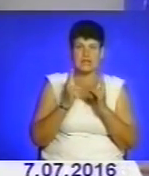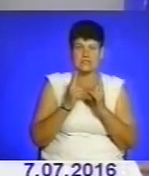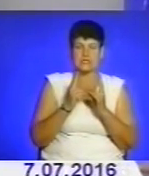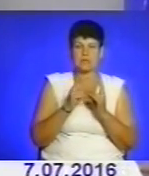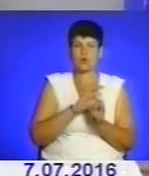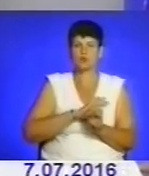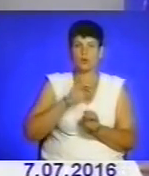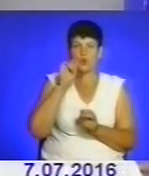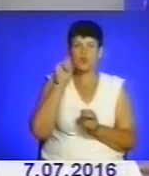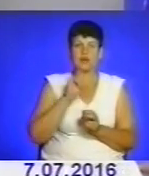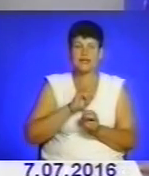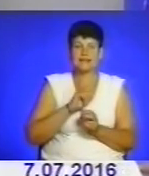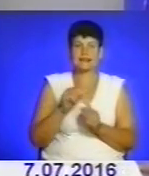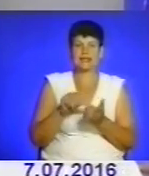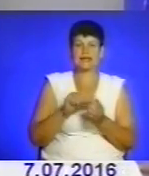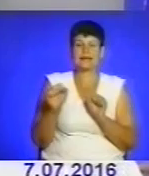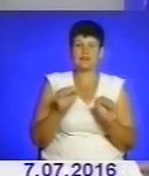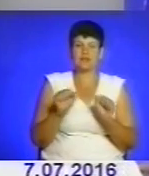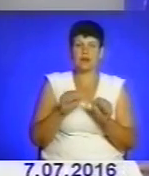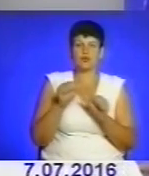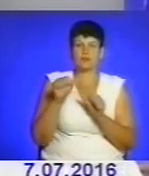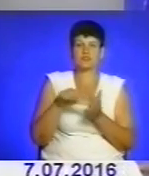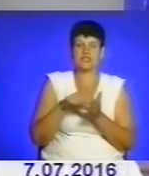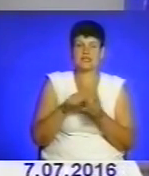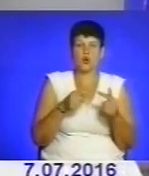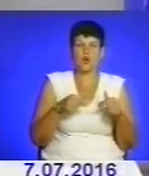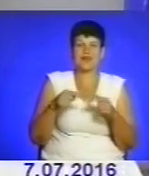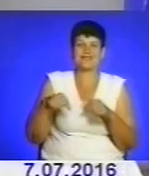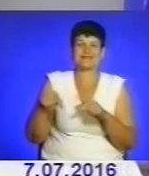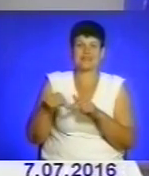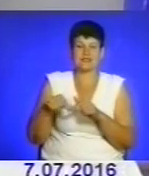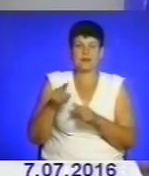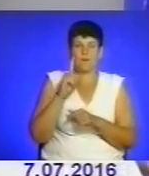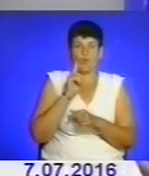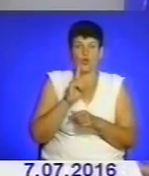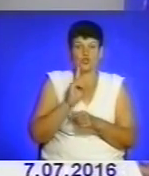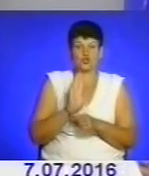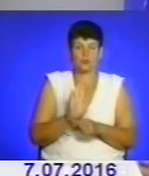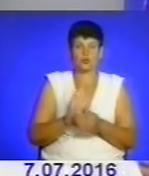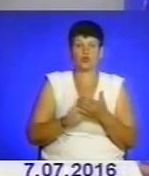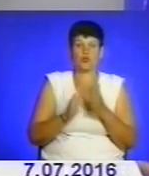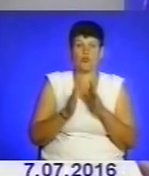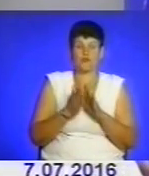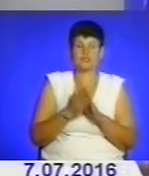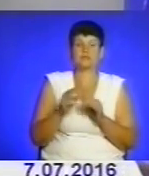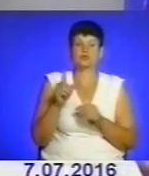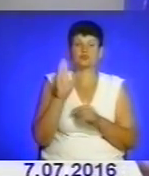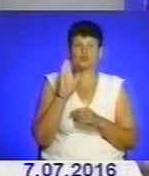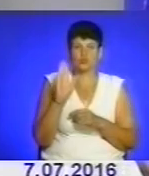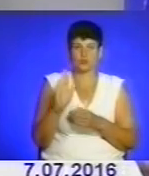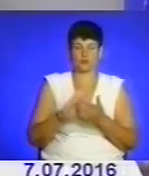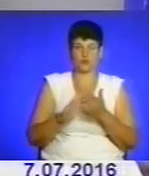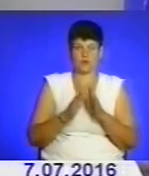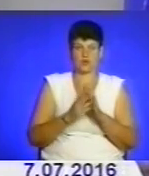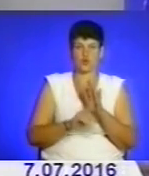і керівниками деяких членських організацій Федерації. Поки що ми домовилися далі домовлятися. Але принаймні розпочався